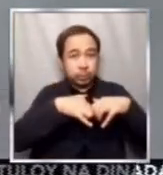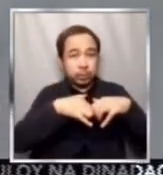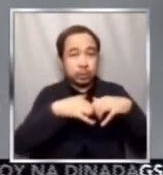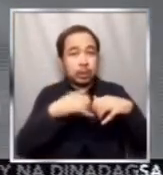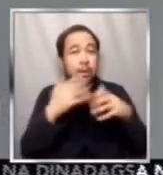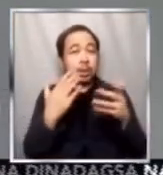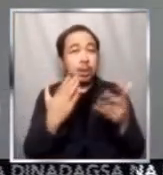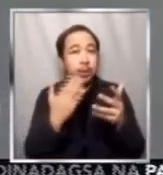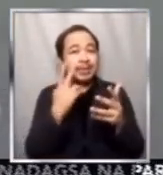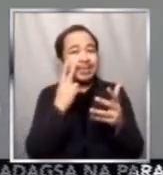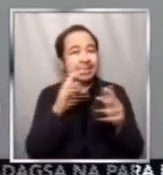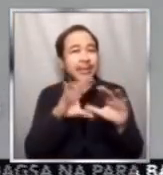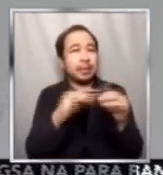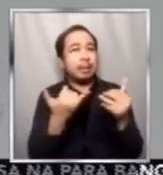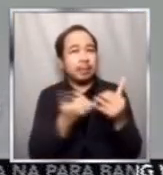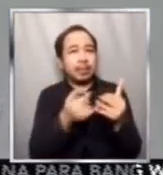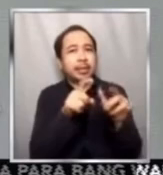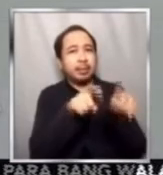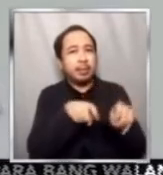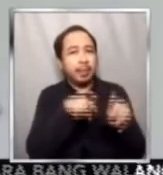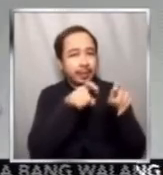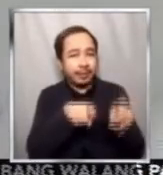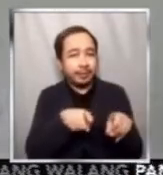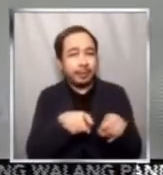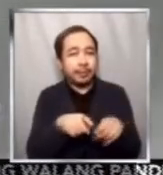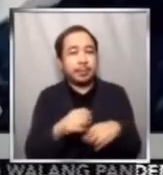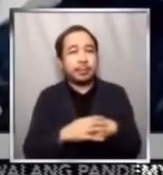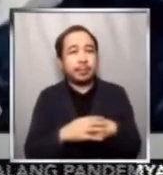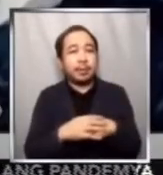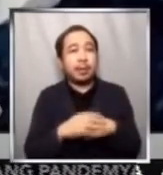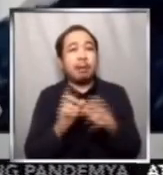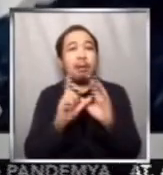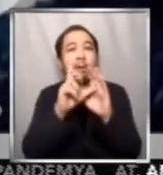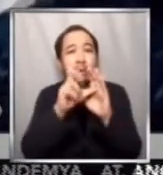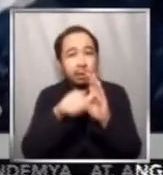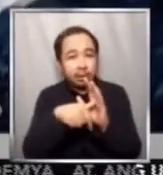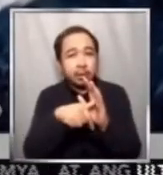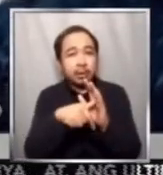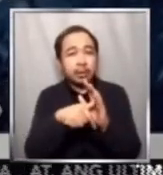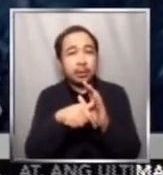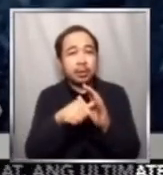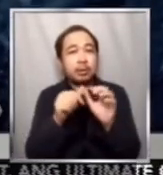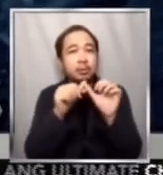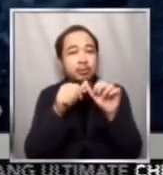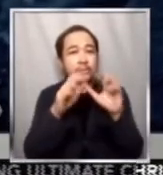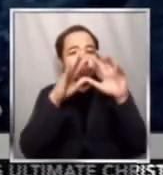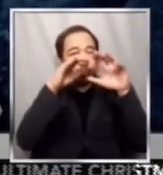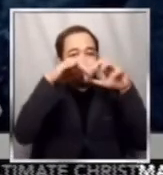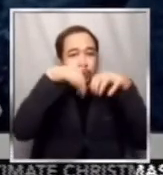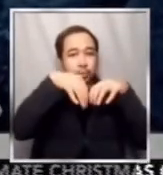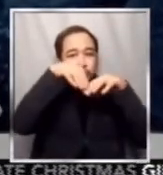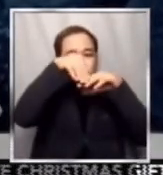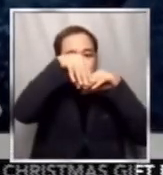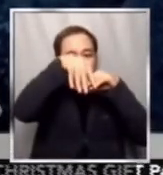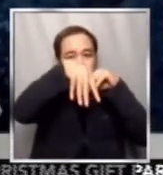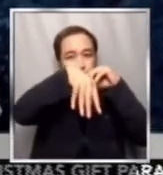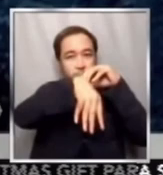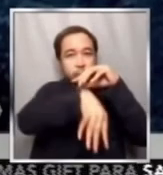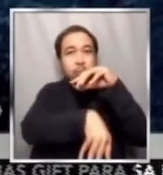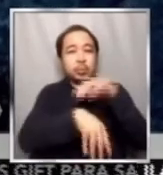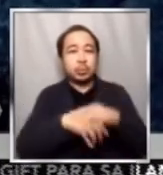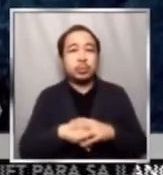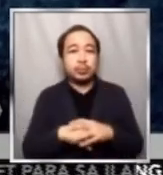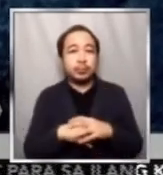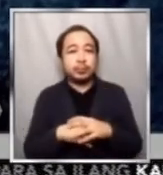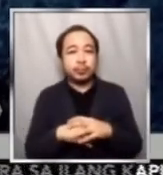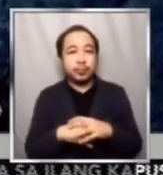Corporation. Ilang minuto pa ang lumipas bago tuluyang dumaos-dos ang malaking tipak ng lupa hanggang mahulog ito